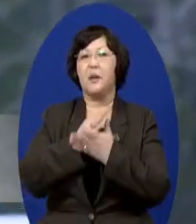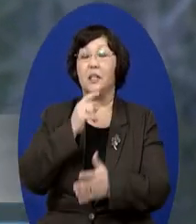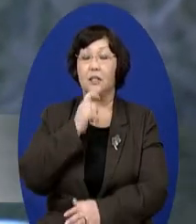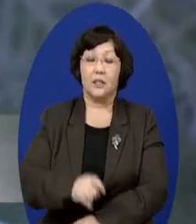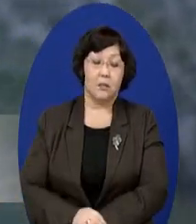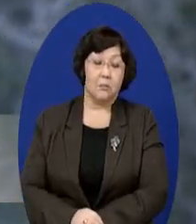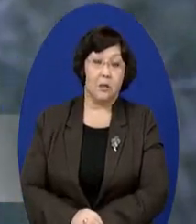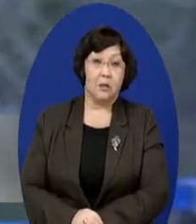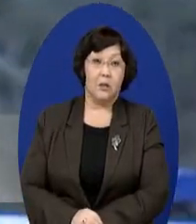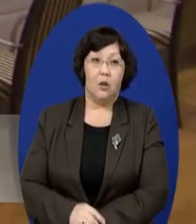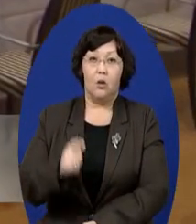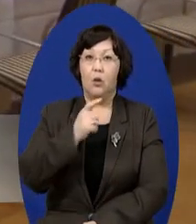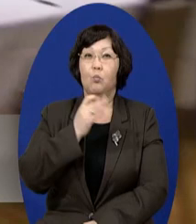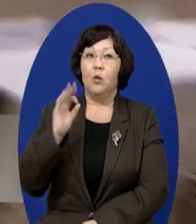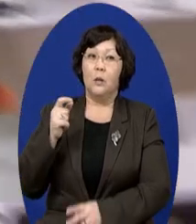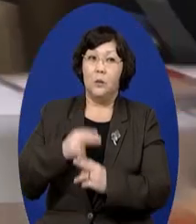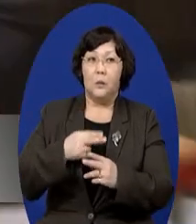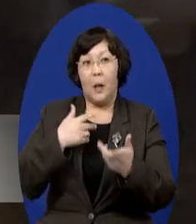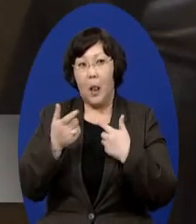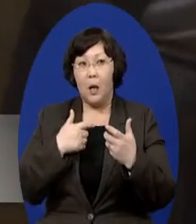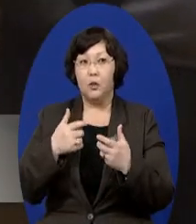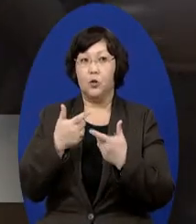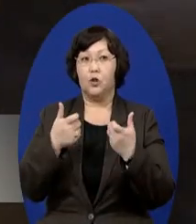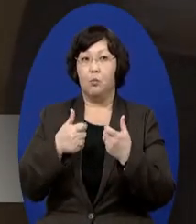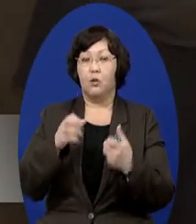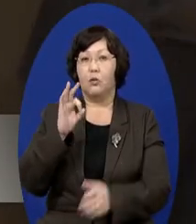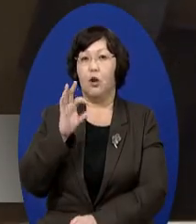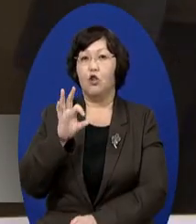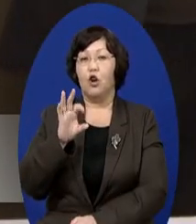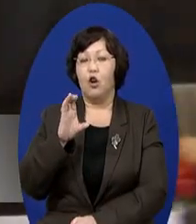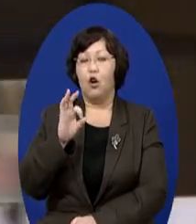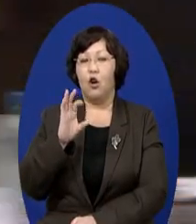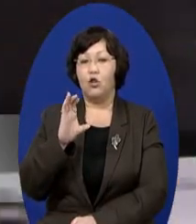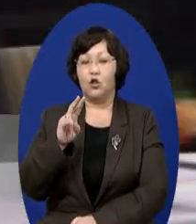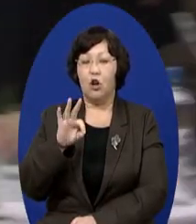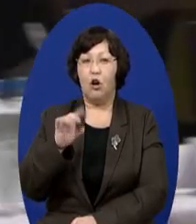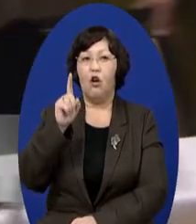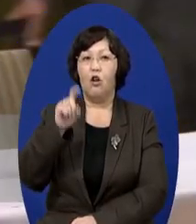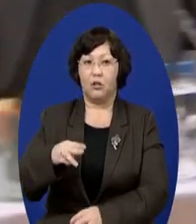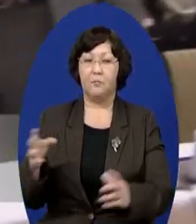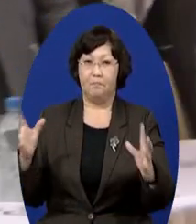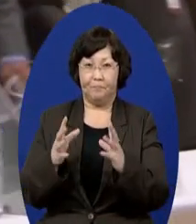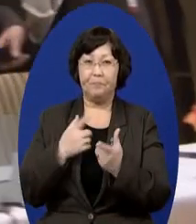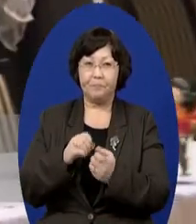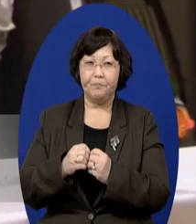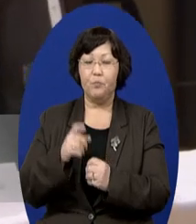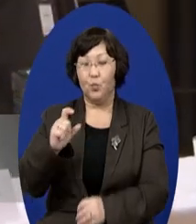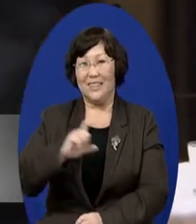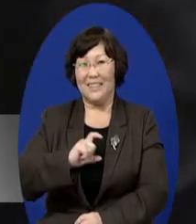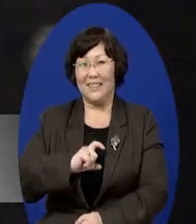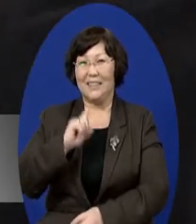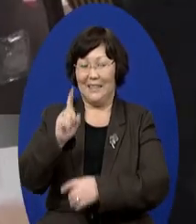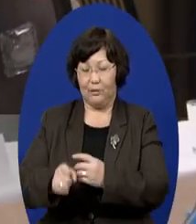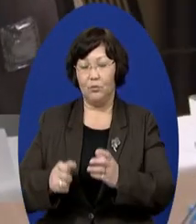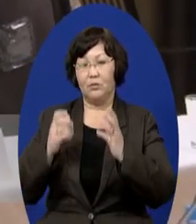Талуудын хүмүүнлэгийн асуудлаар хэлэлцээ Осло хотын нэгэн зочид буудалд болж байна. Барууны төлөөлөгчид талибаны засгийн газраас хүний эрхийг дээдлэхийг